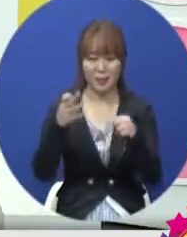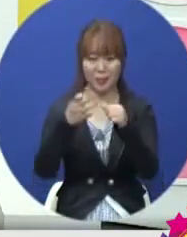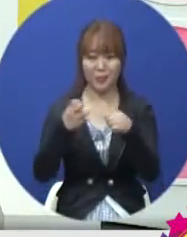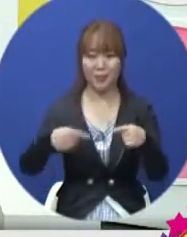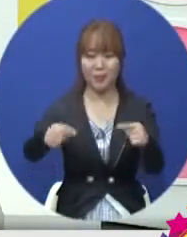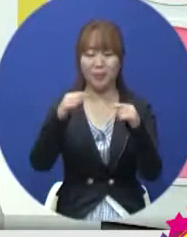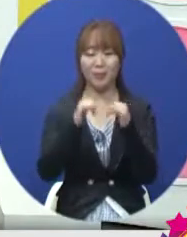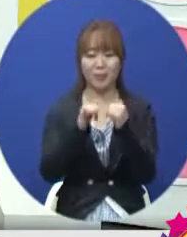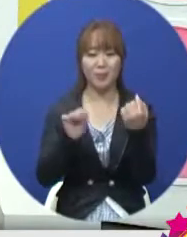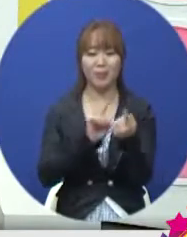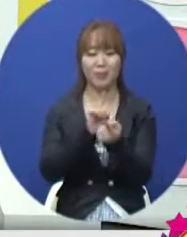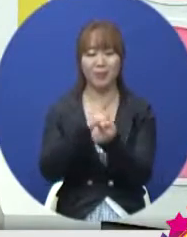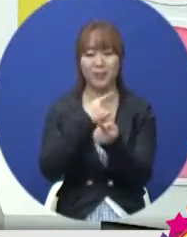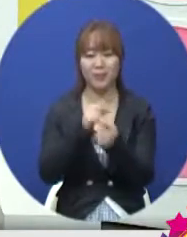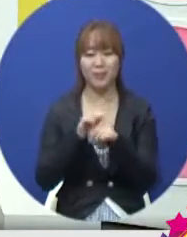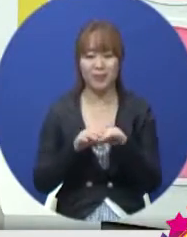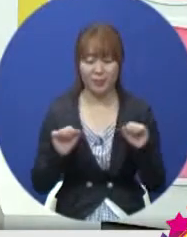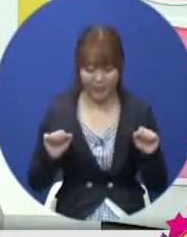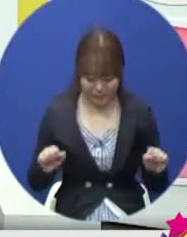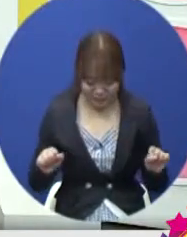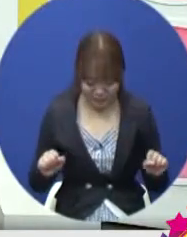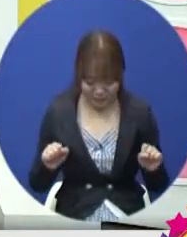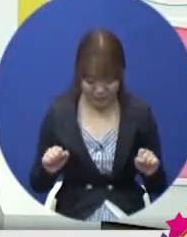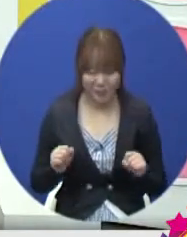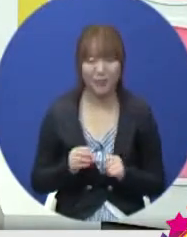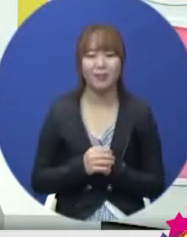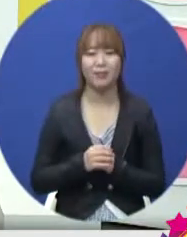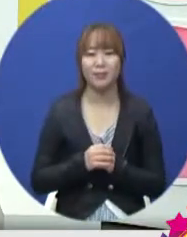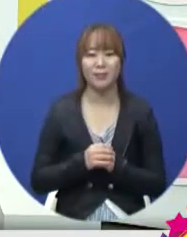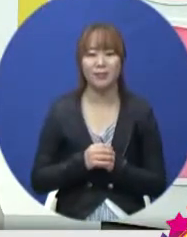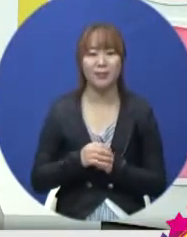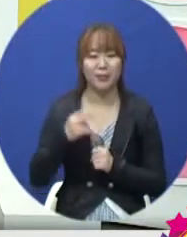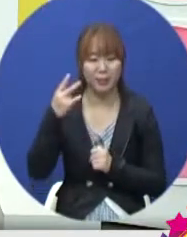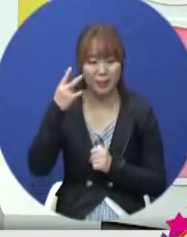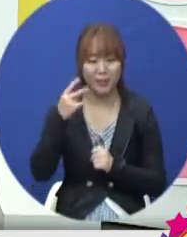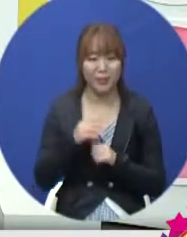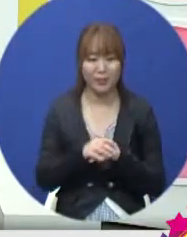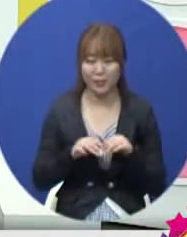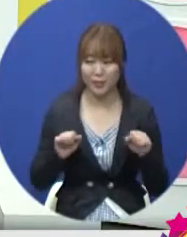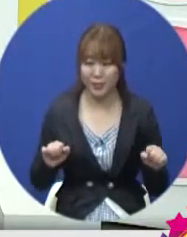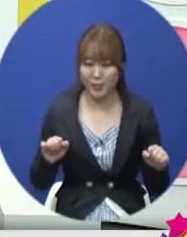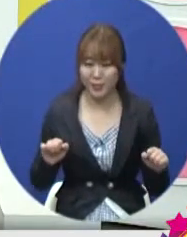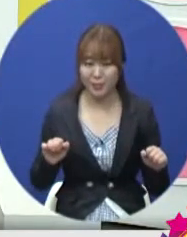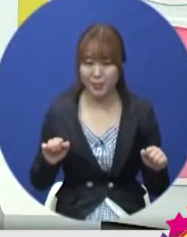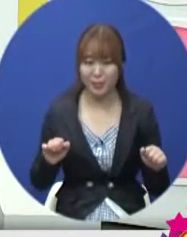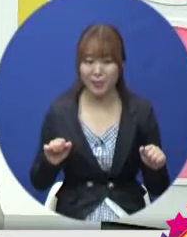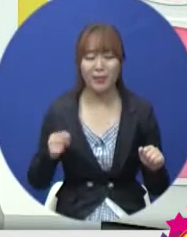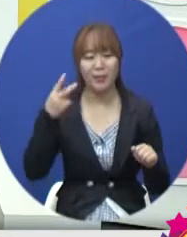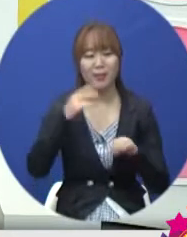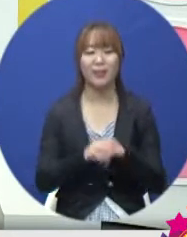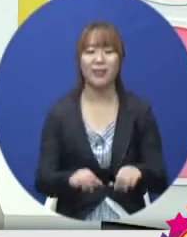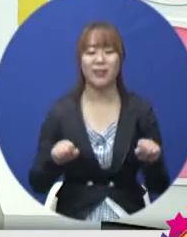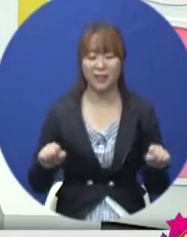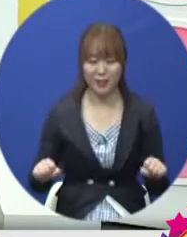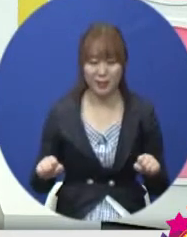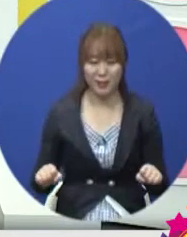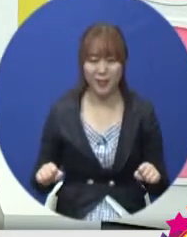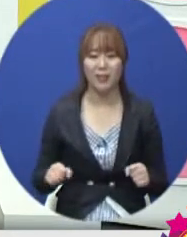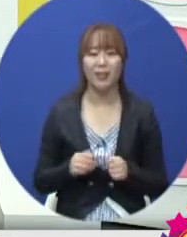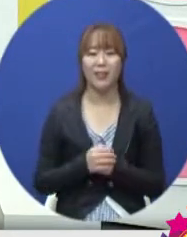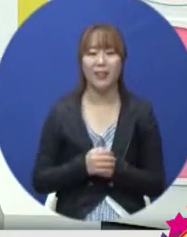세 번째 즉석 참가자 모셔보도록 하겠습니다. 네. 안녕하세요. 네, 여보세요? 안녕하세요. 네, 안녕하세요.